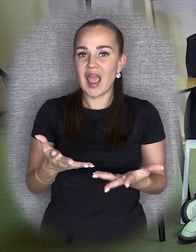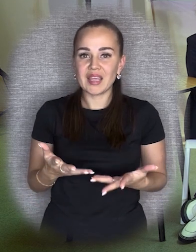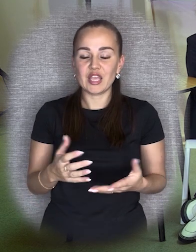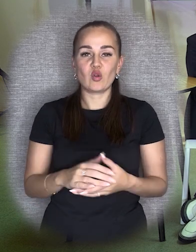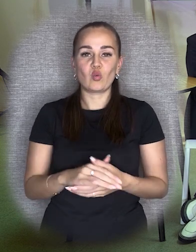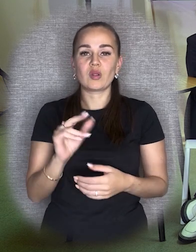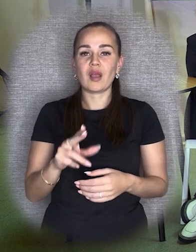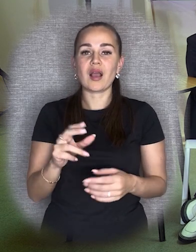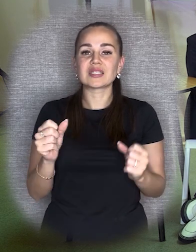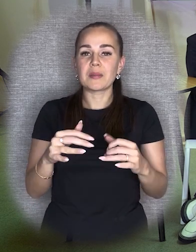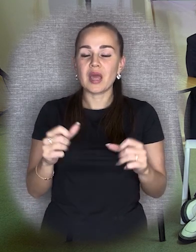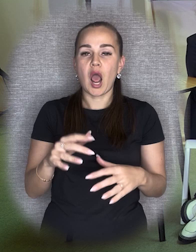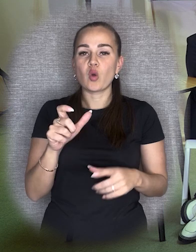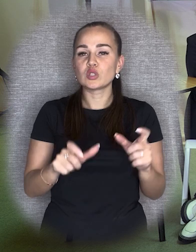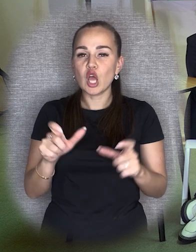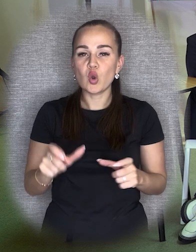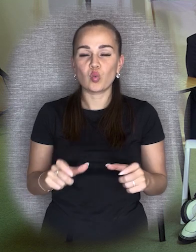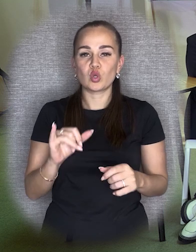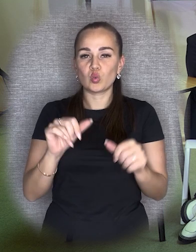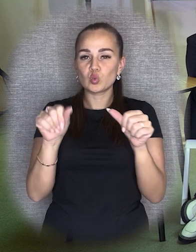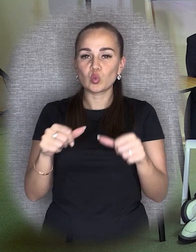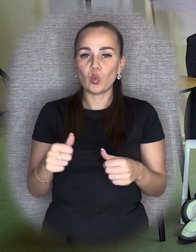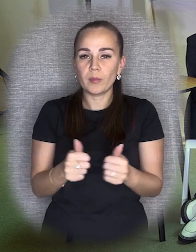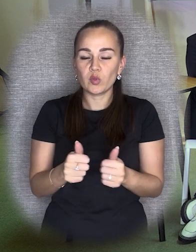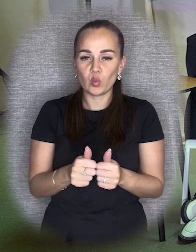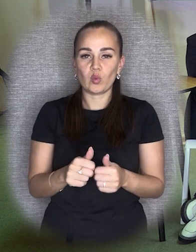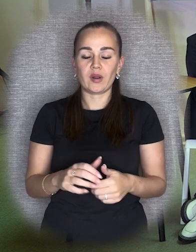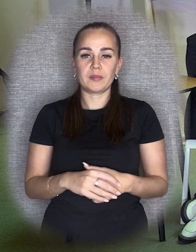собираются люди, как скульптура